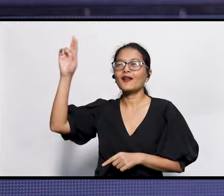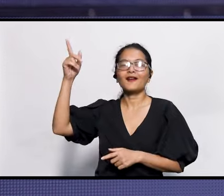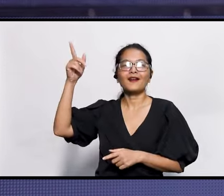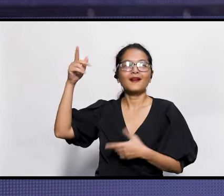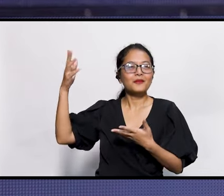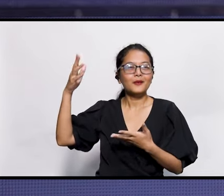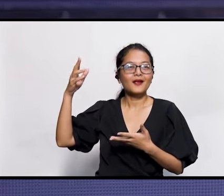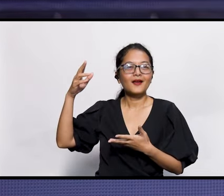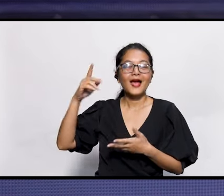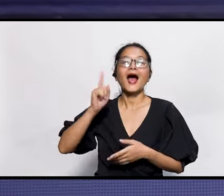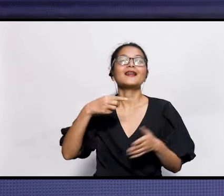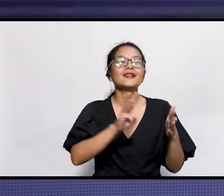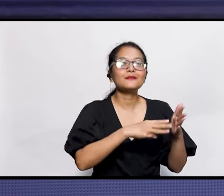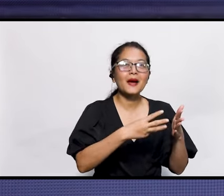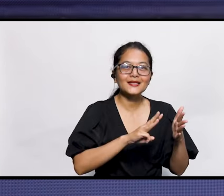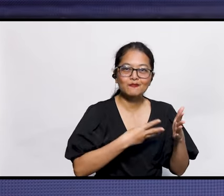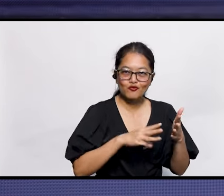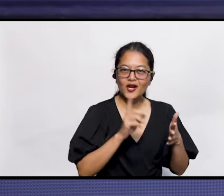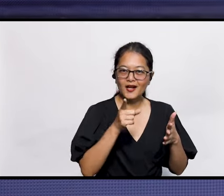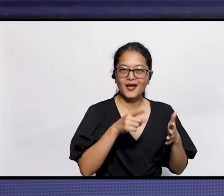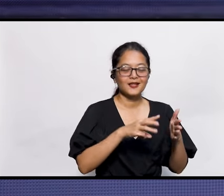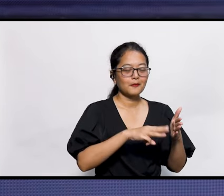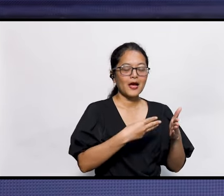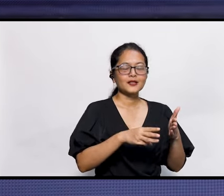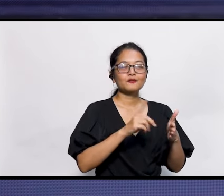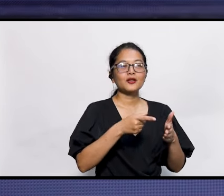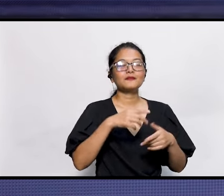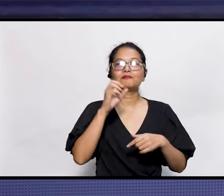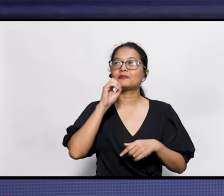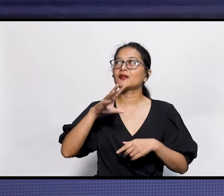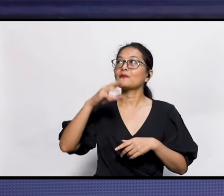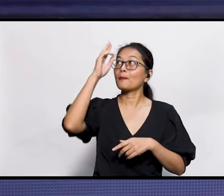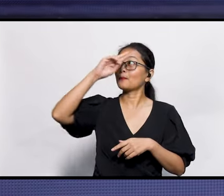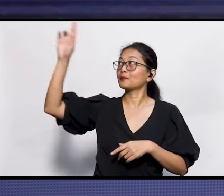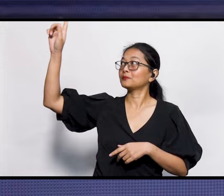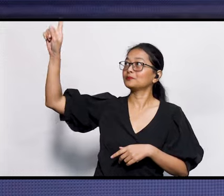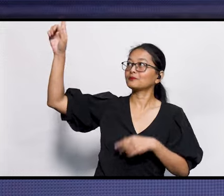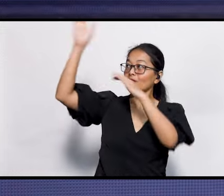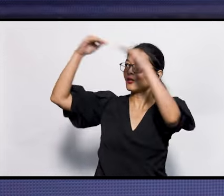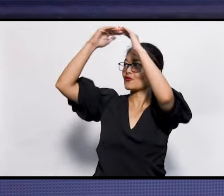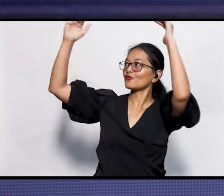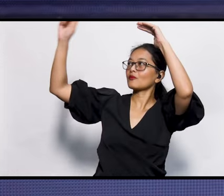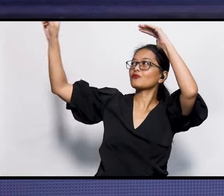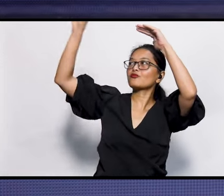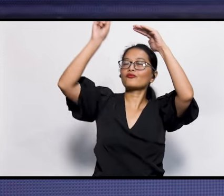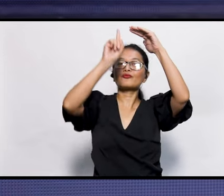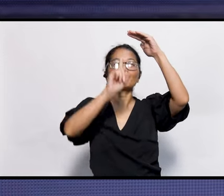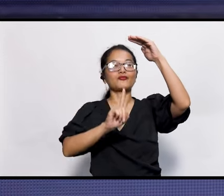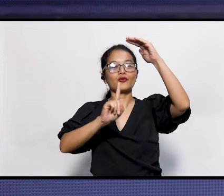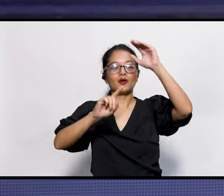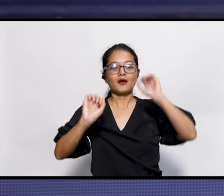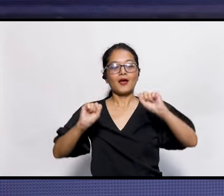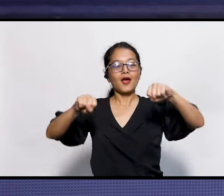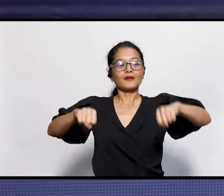him Mazmur mengatakan dia Enggak petah dia turun ke surga dan dia bawa tahtanya god inone in the prise of